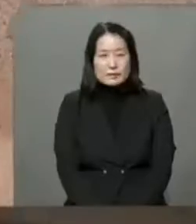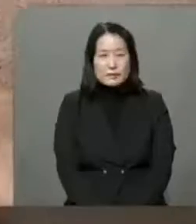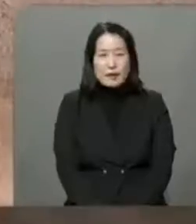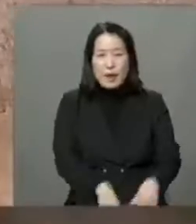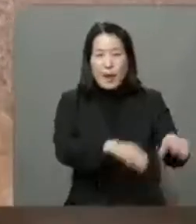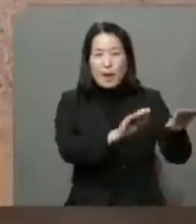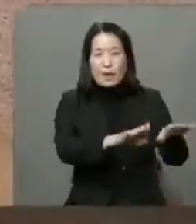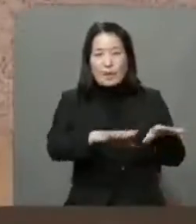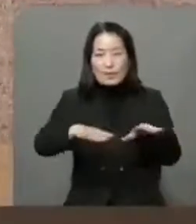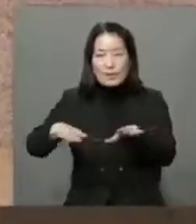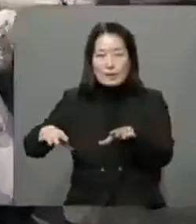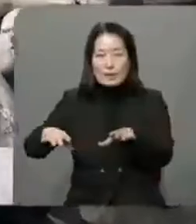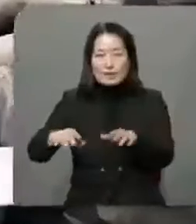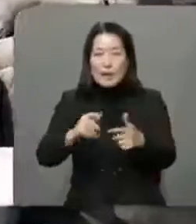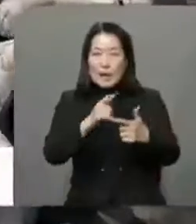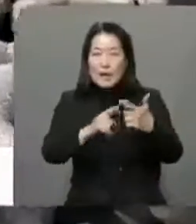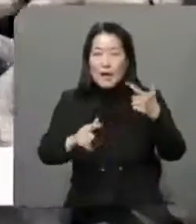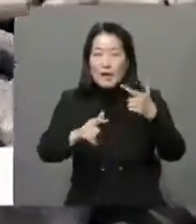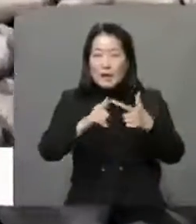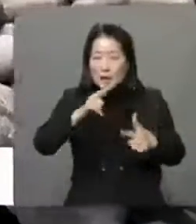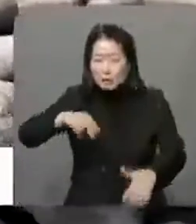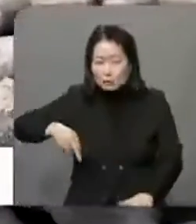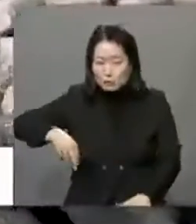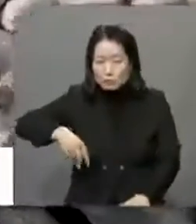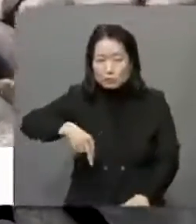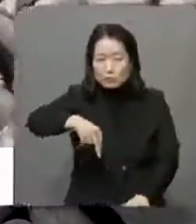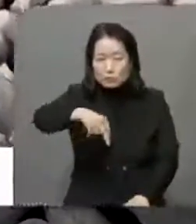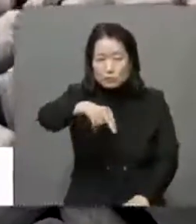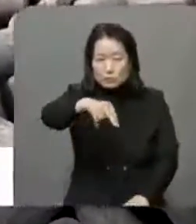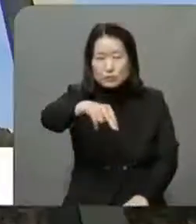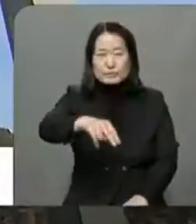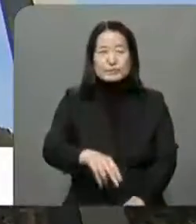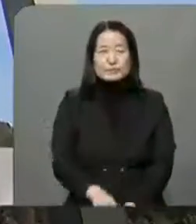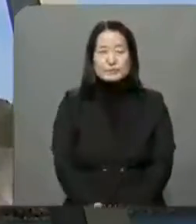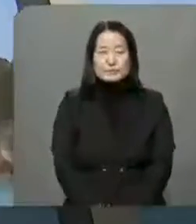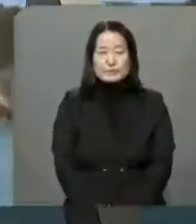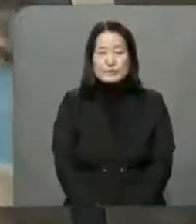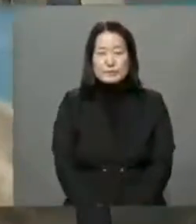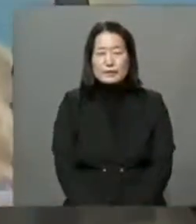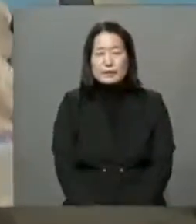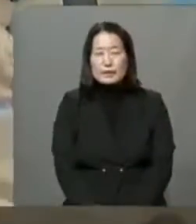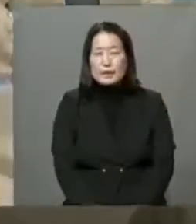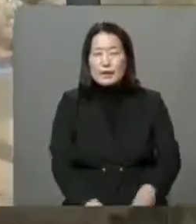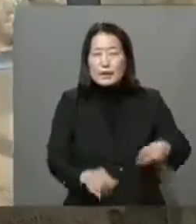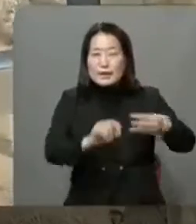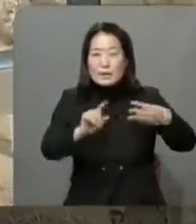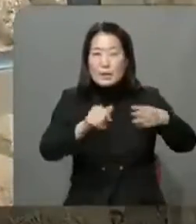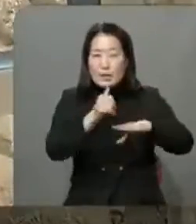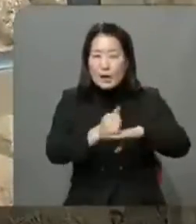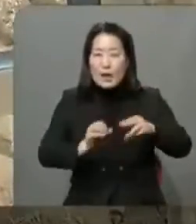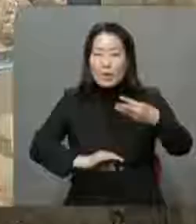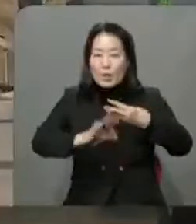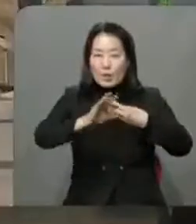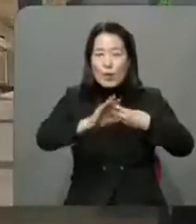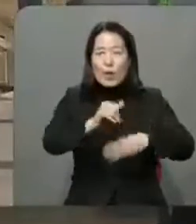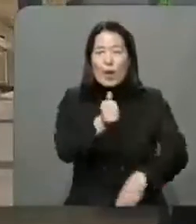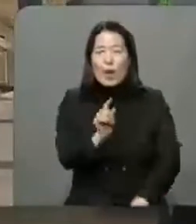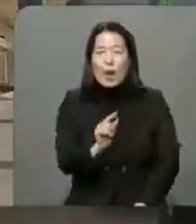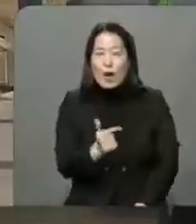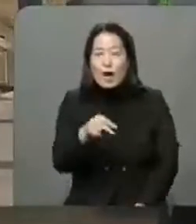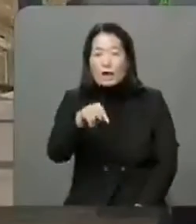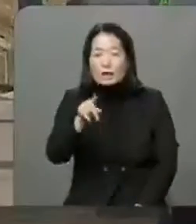푸른 바다를 따라 나무데크로 만들어진 산책로가 길게 이어집니다. 이달 말 준공을 앞둔 동해시 한섬